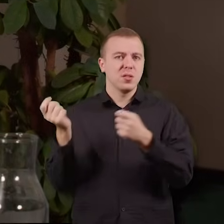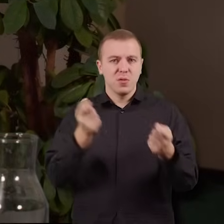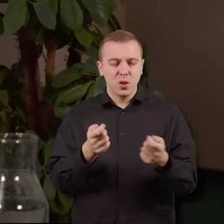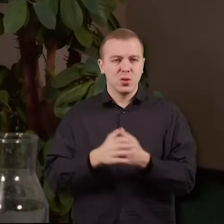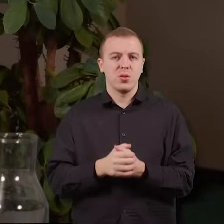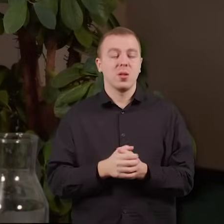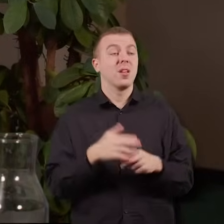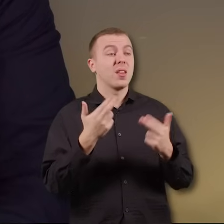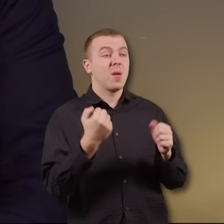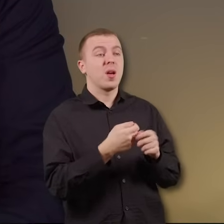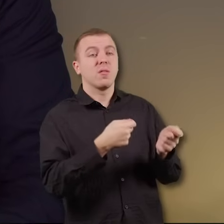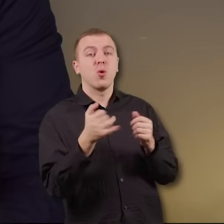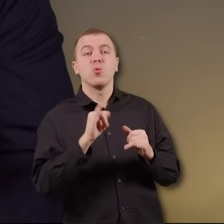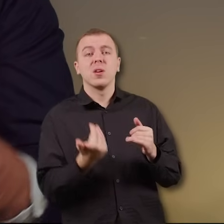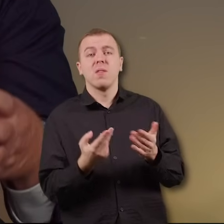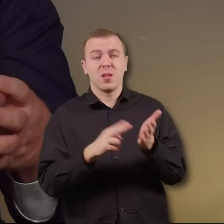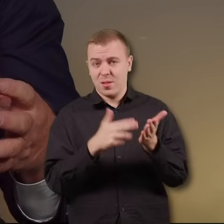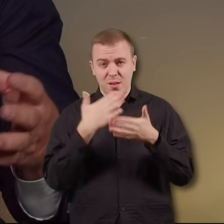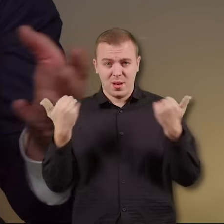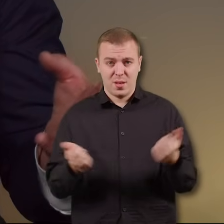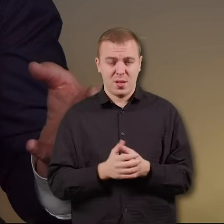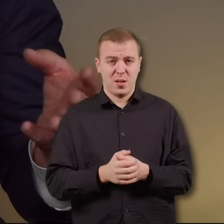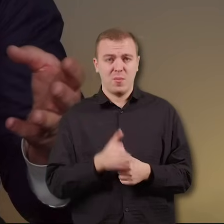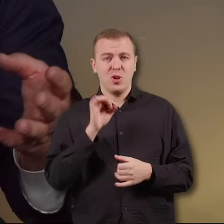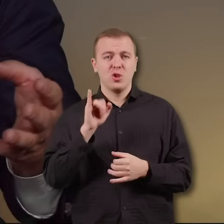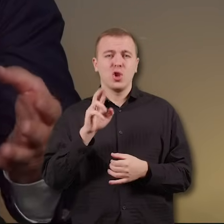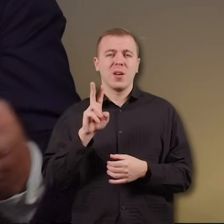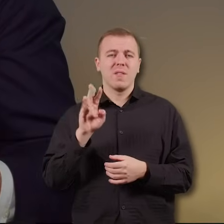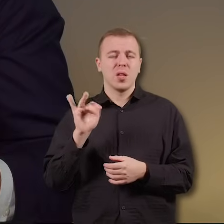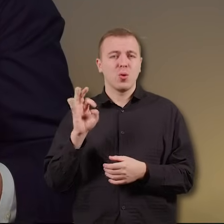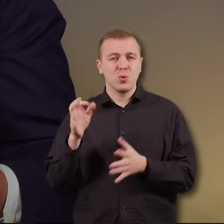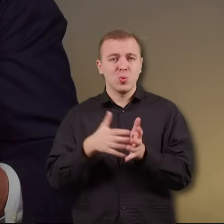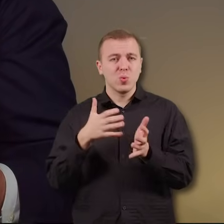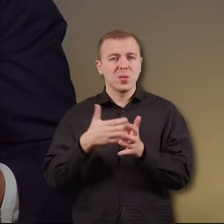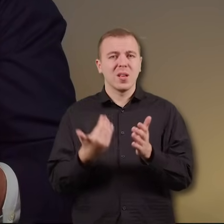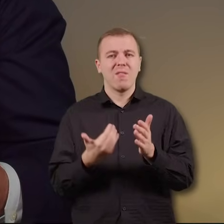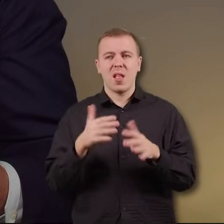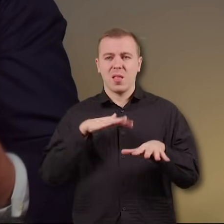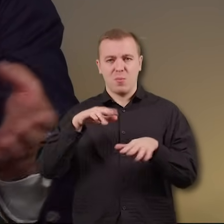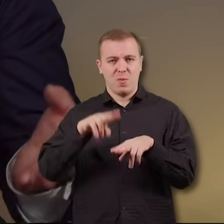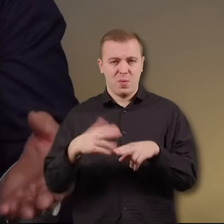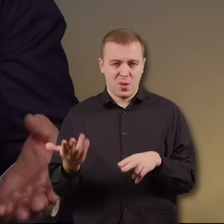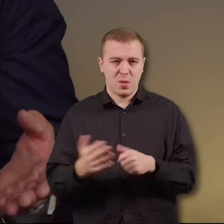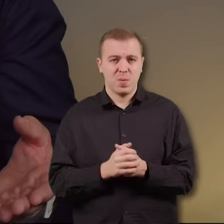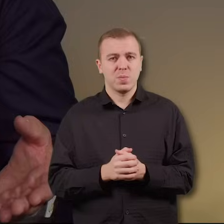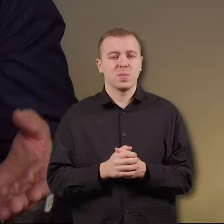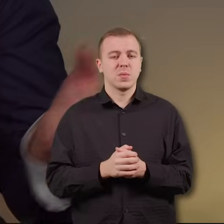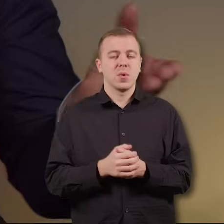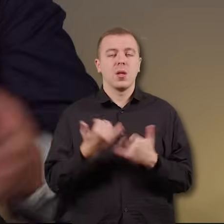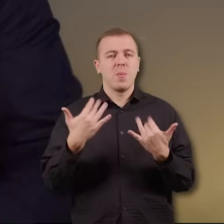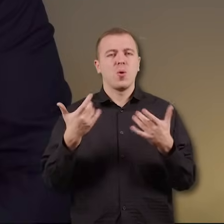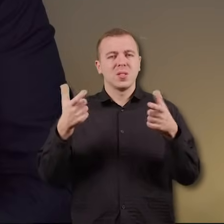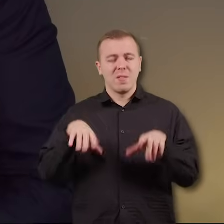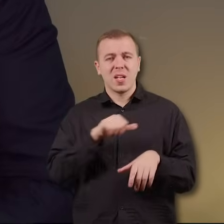Reikia atsivežti, todėl, kad ten nėra kur gyvent, pavyzdžiui, nei Širvintose trūksta gyvenamojo ploto. Tai dabar netgi jau pati